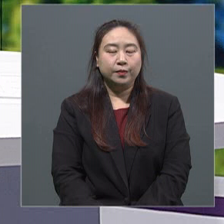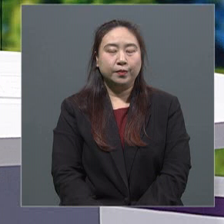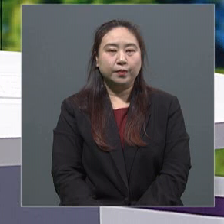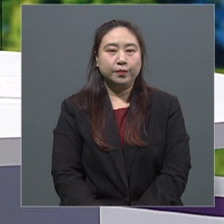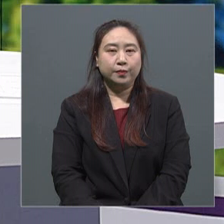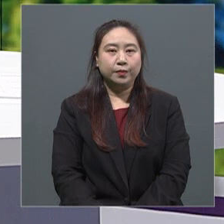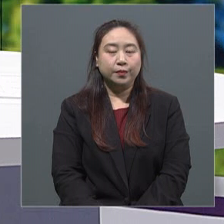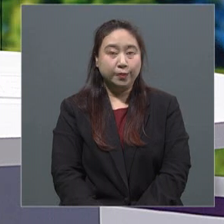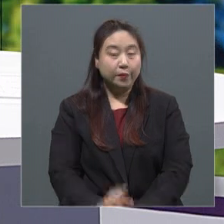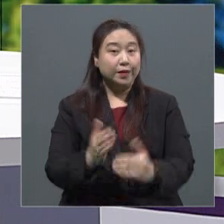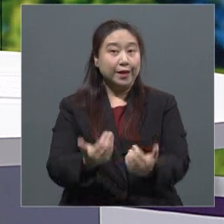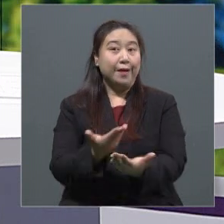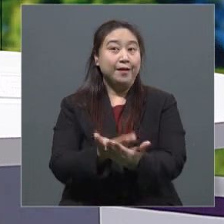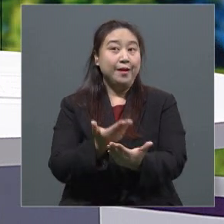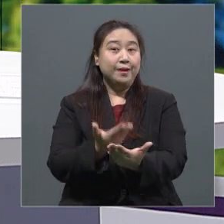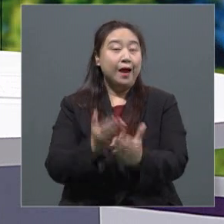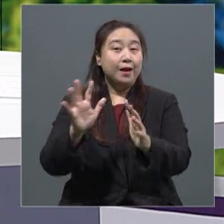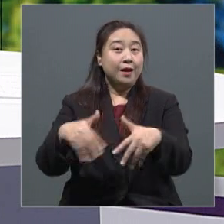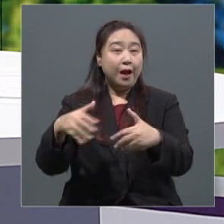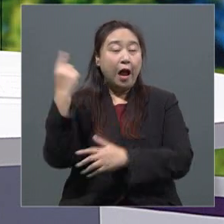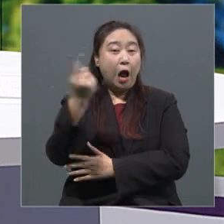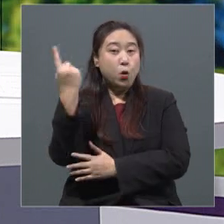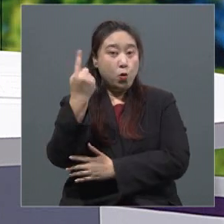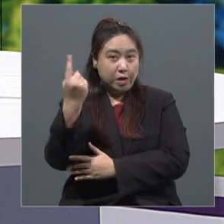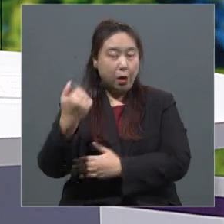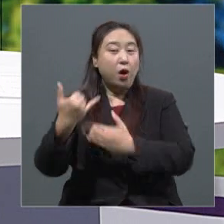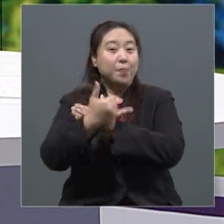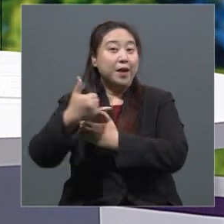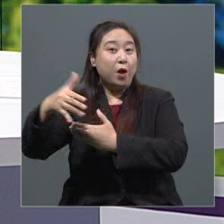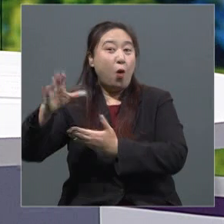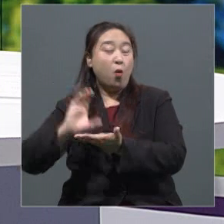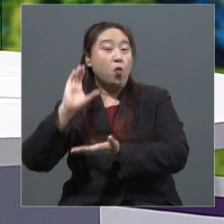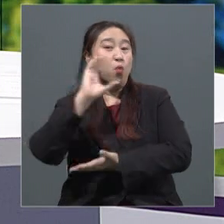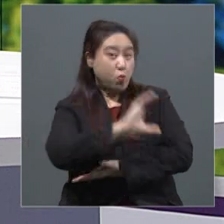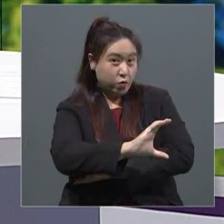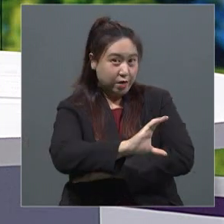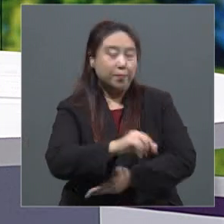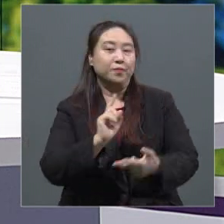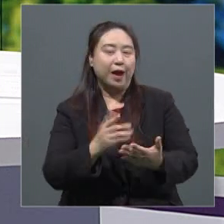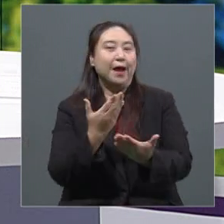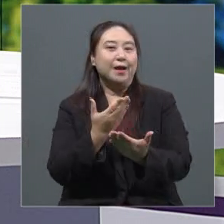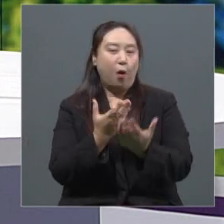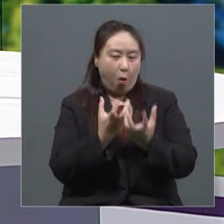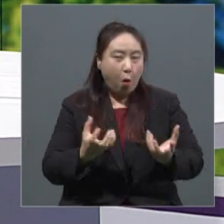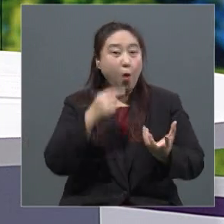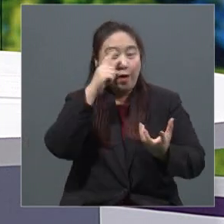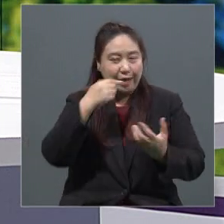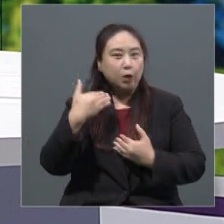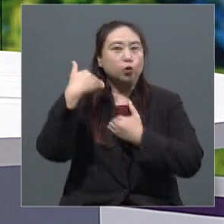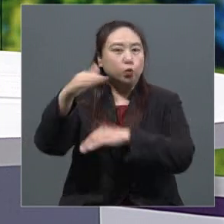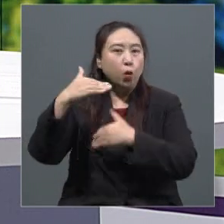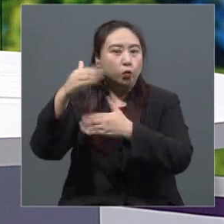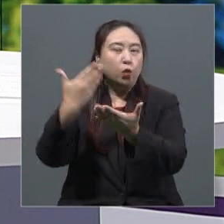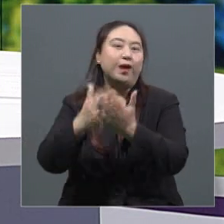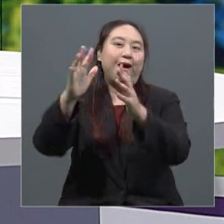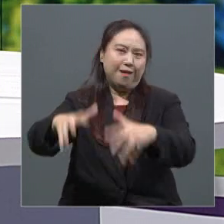นอกเหนือจากเบ็ดเงินที่ได้มาจากการท่องเที่ยวและการลงทุนของต่างชาติรายได้จากการส่งออกของบ้านเราก็ถือว่าเป็นอีกหนึ่งฟันเฟืองสำคัญ